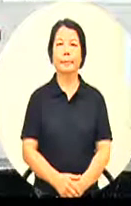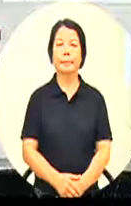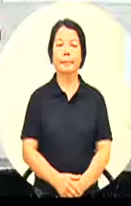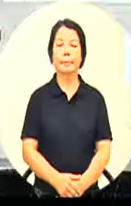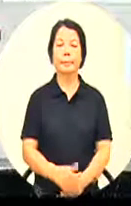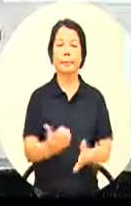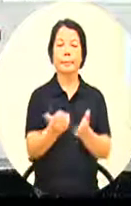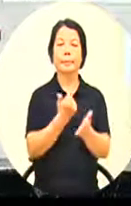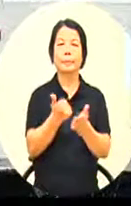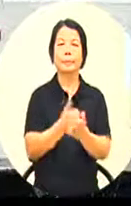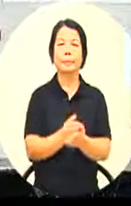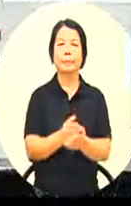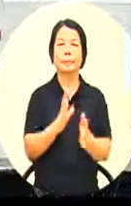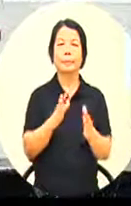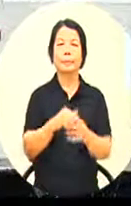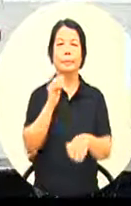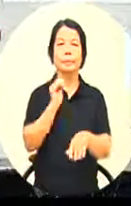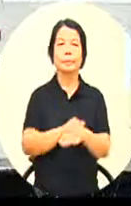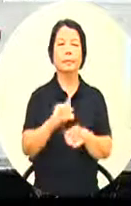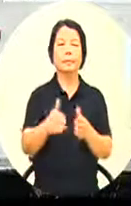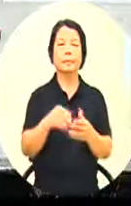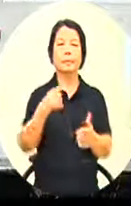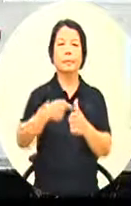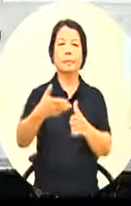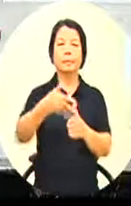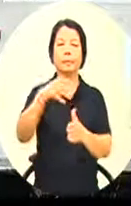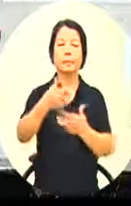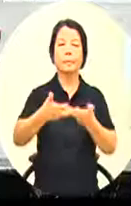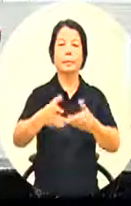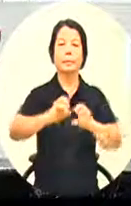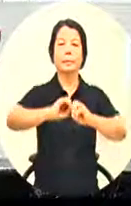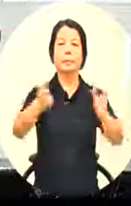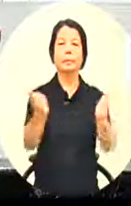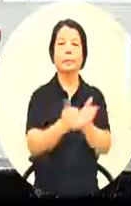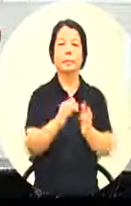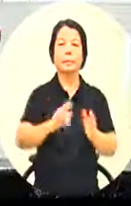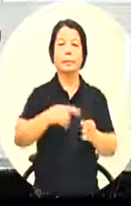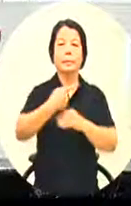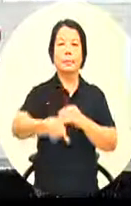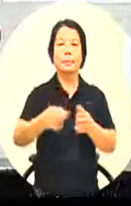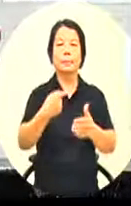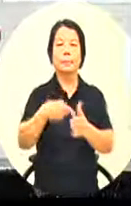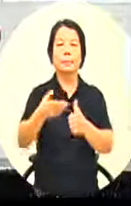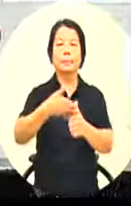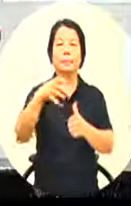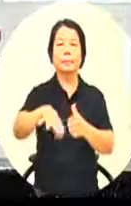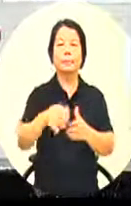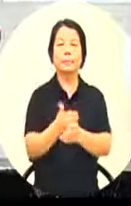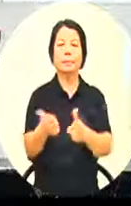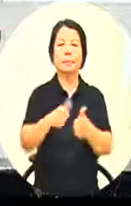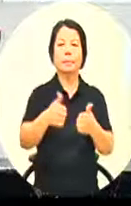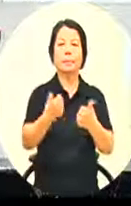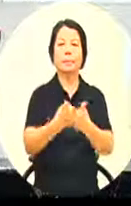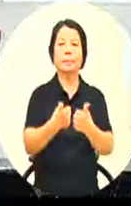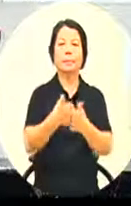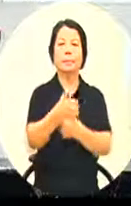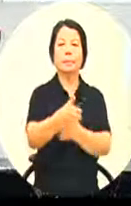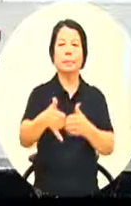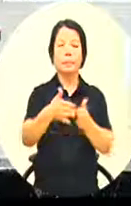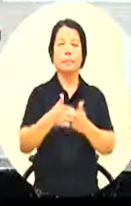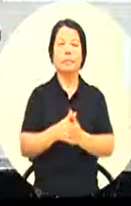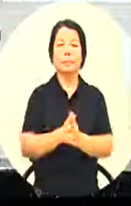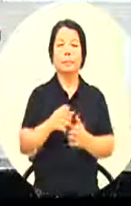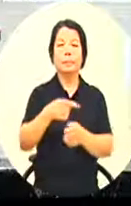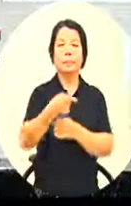刚刚我们已经完成了教育部门的业务报告，所以接着是教育部门的委员会委员要逐